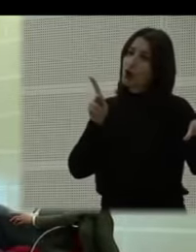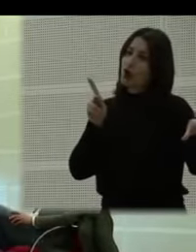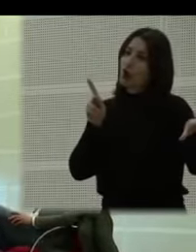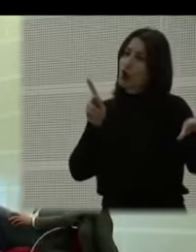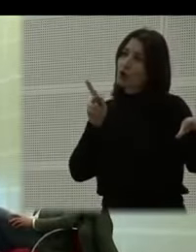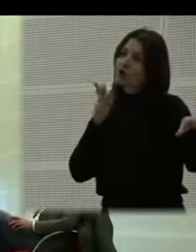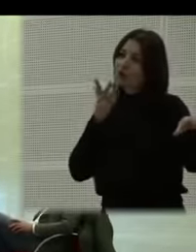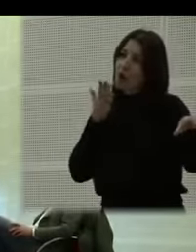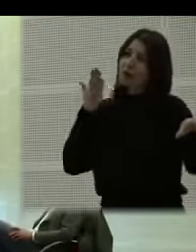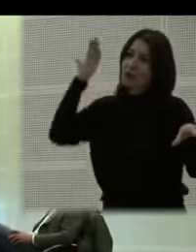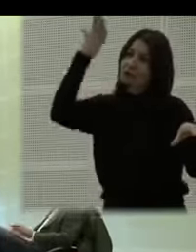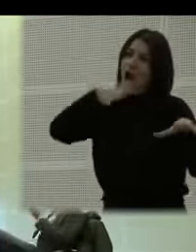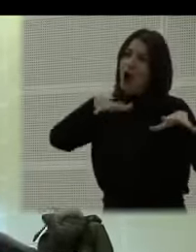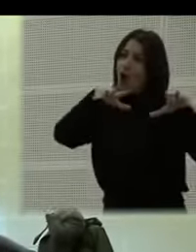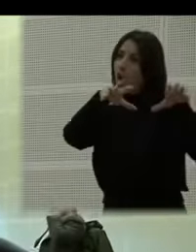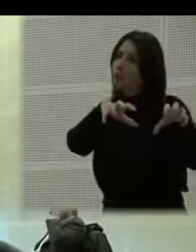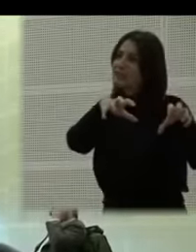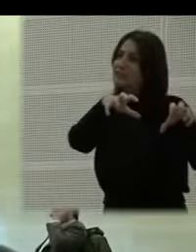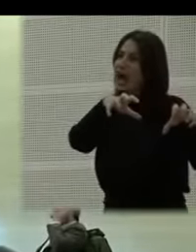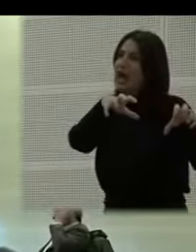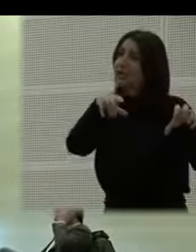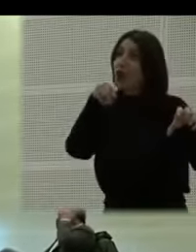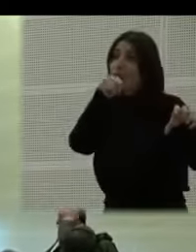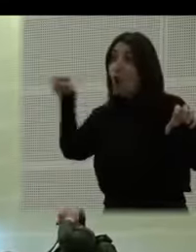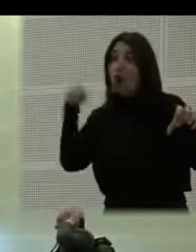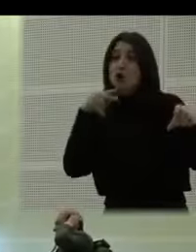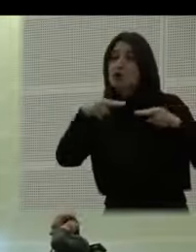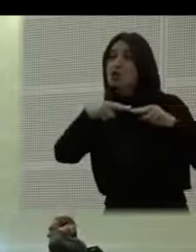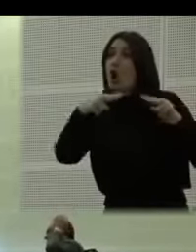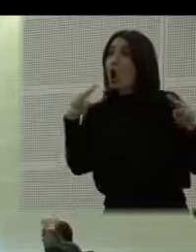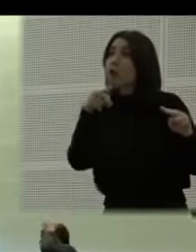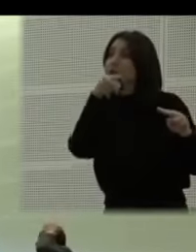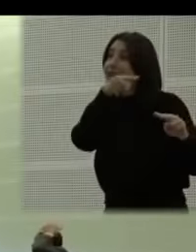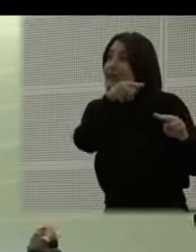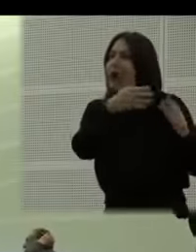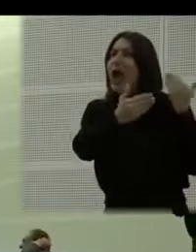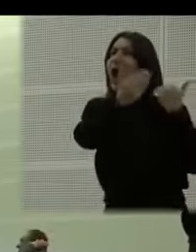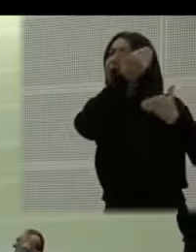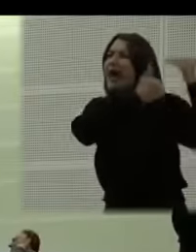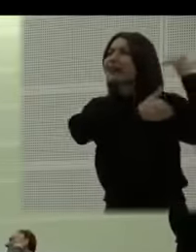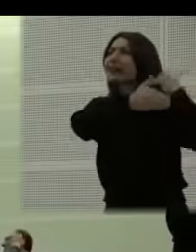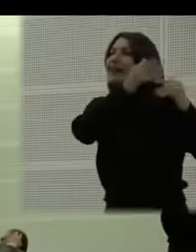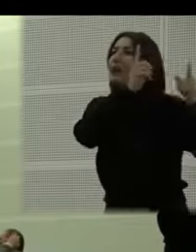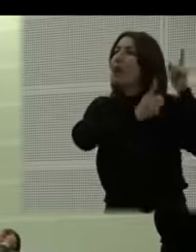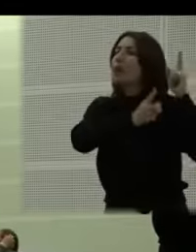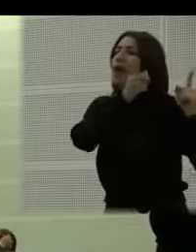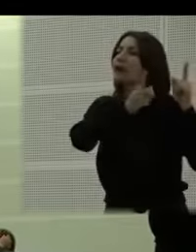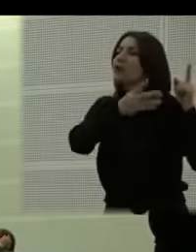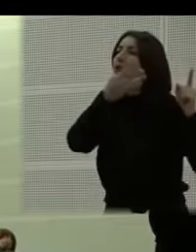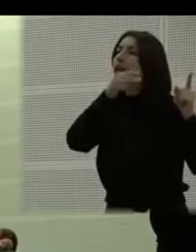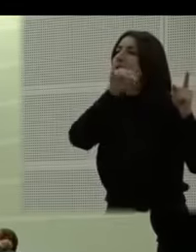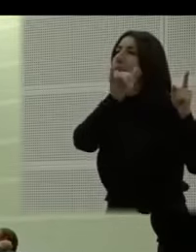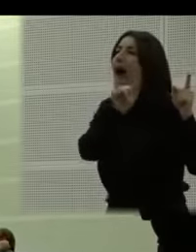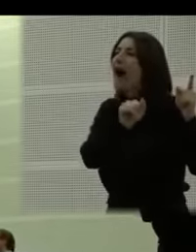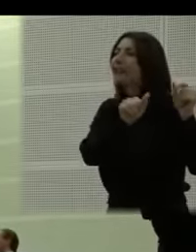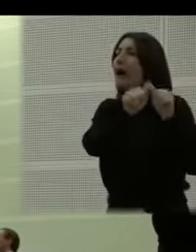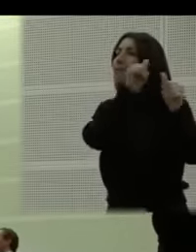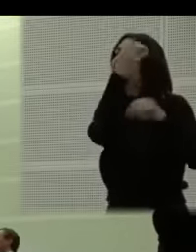conquistare appunto questi territori, cosa scoprirono? Scoprirono che nelle antiche popolazioni maya, le popolazioni